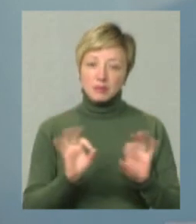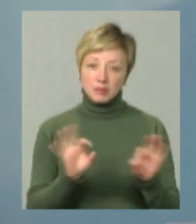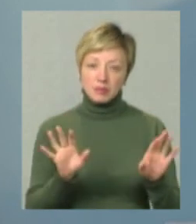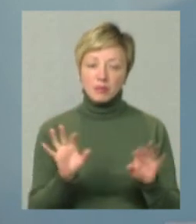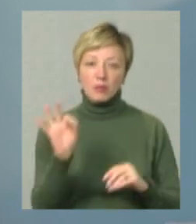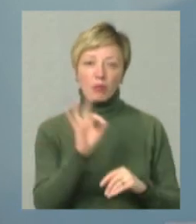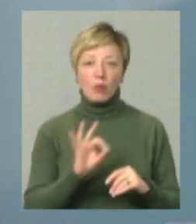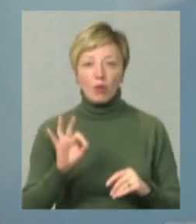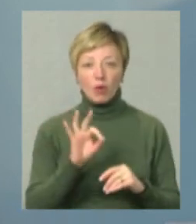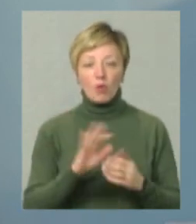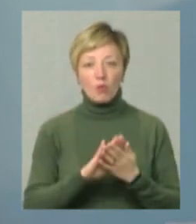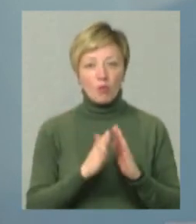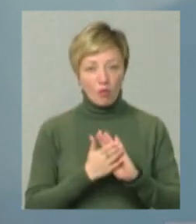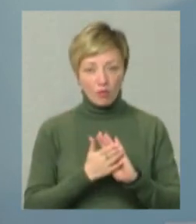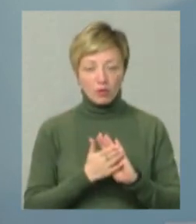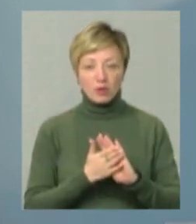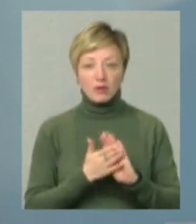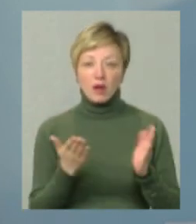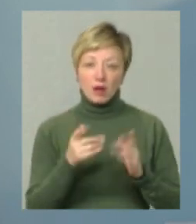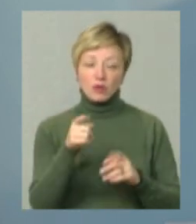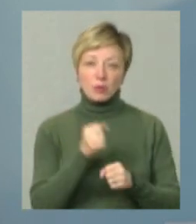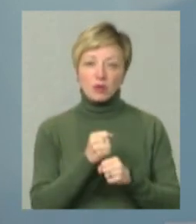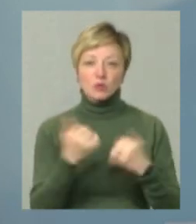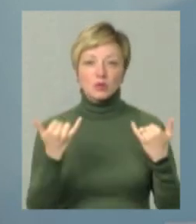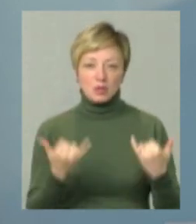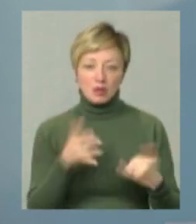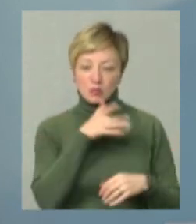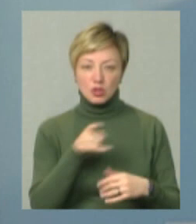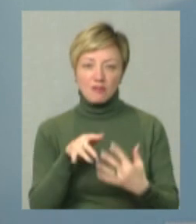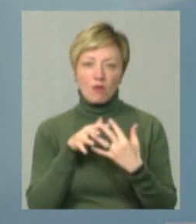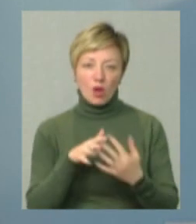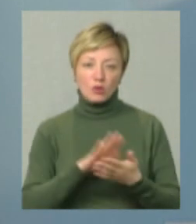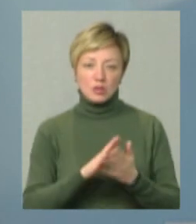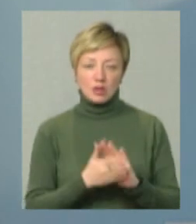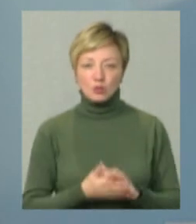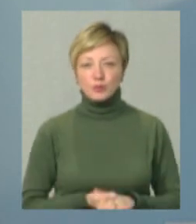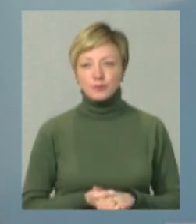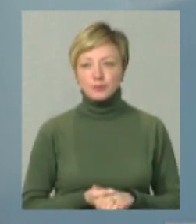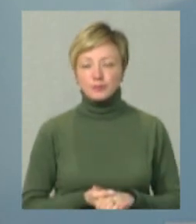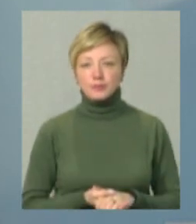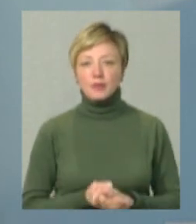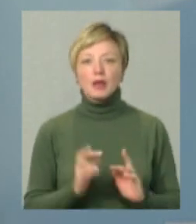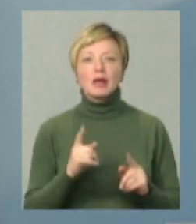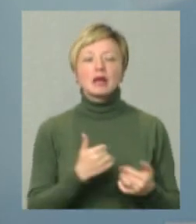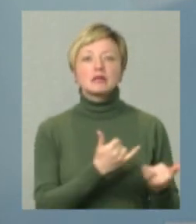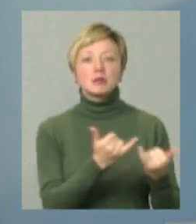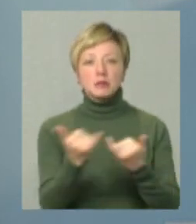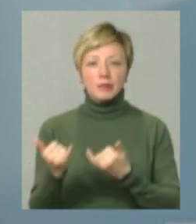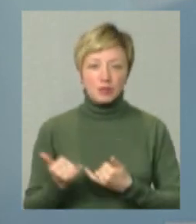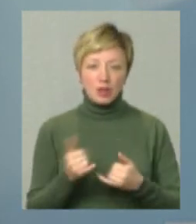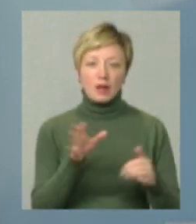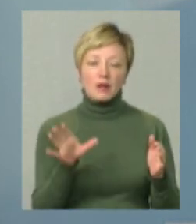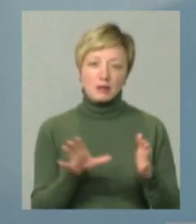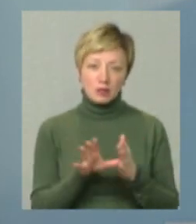з нами інформацією про умови, у яких вони працюють зараз під час воєнного стану, про те, як